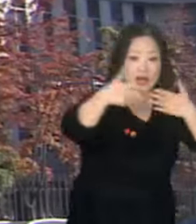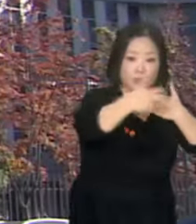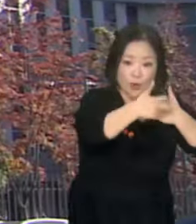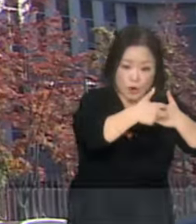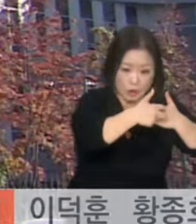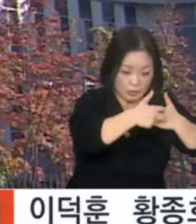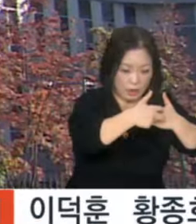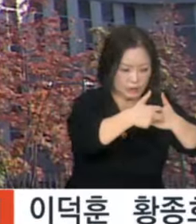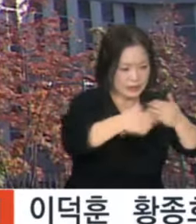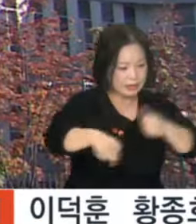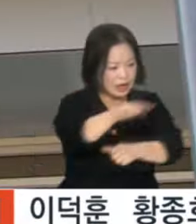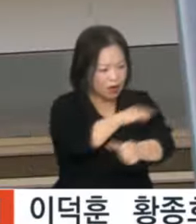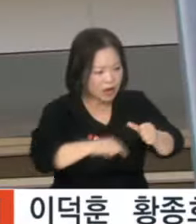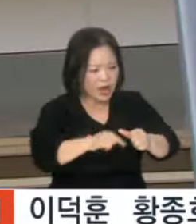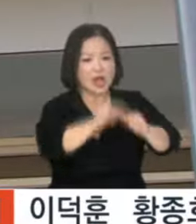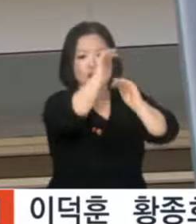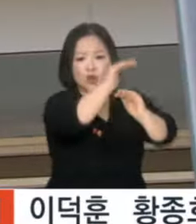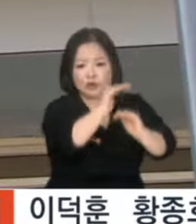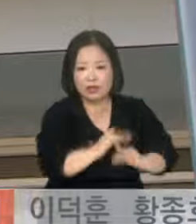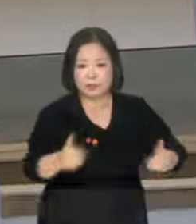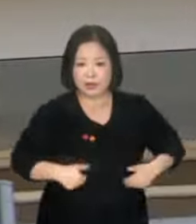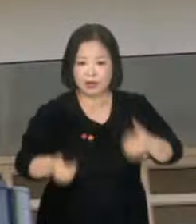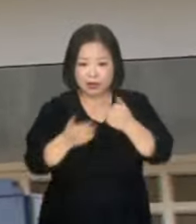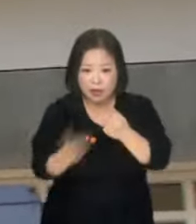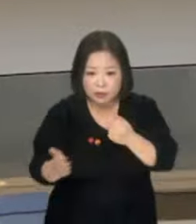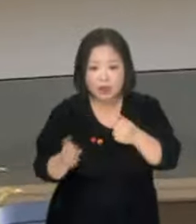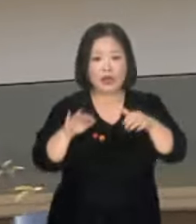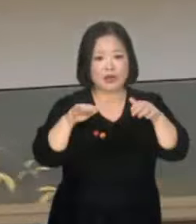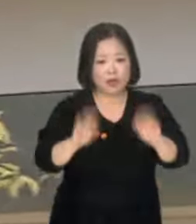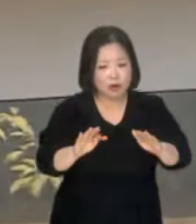결과를 보고 정리할 시간이 필요하다며 결론을 낼 시기는